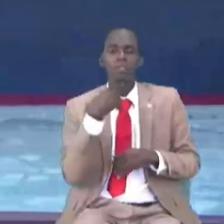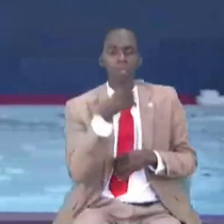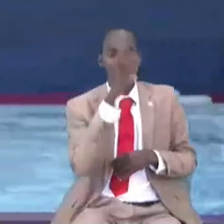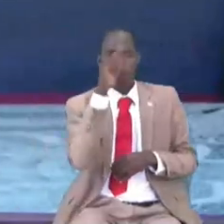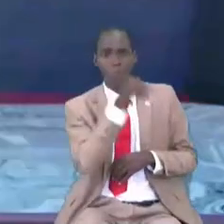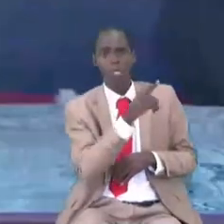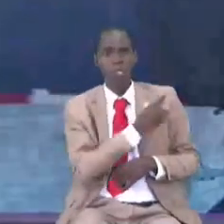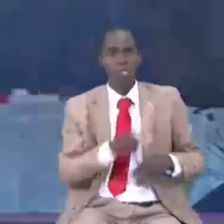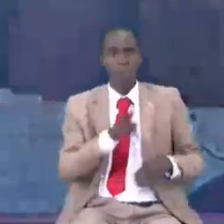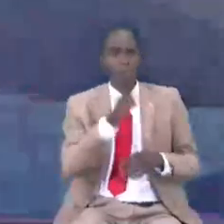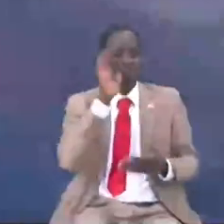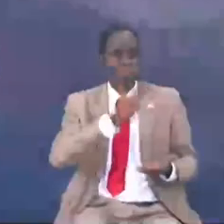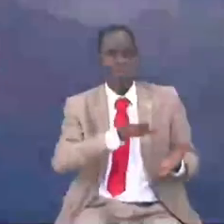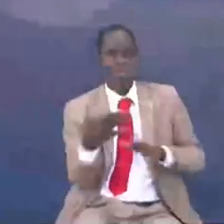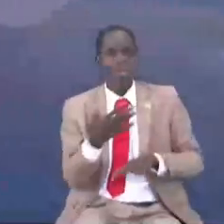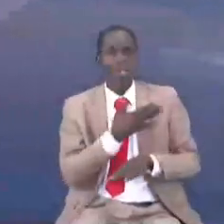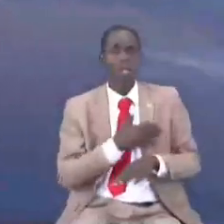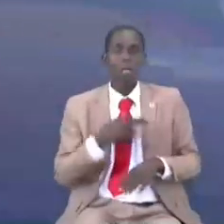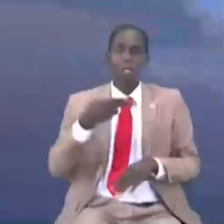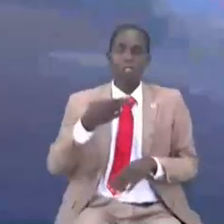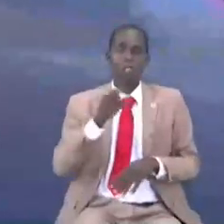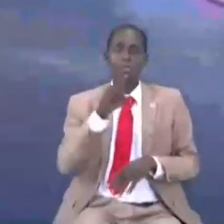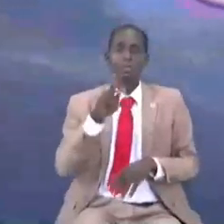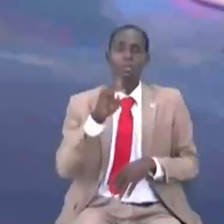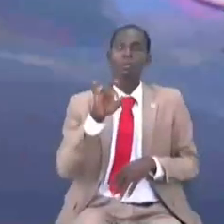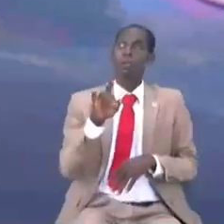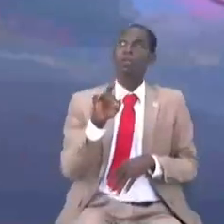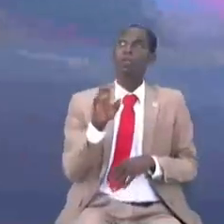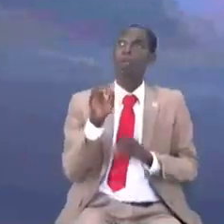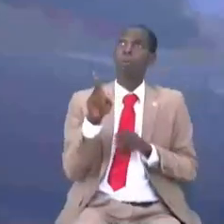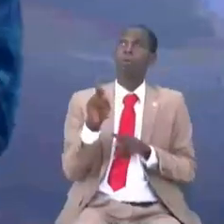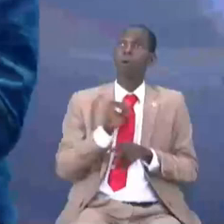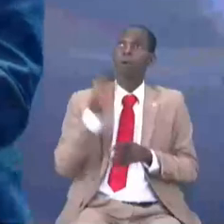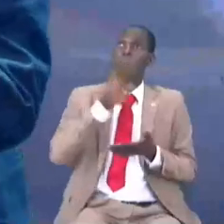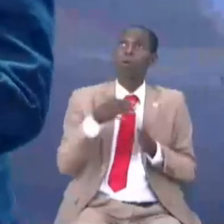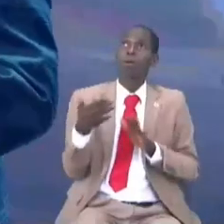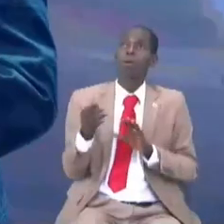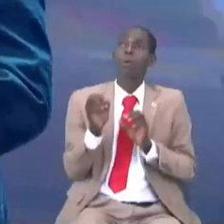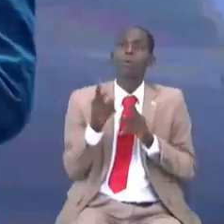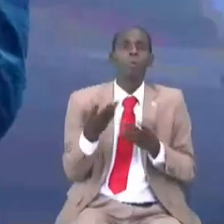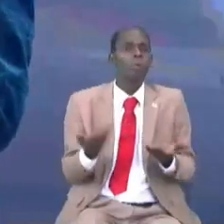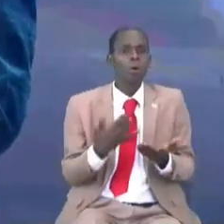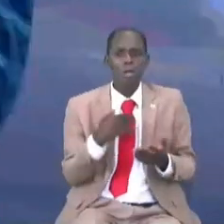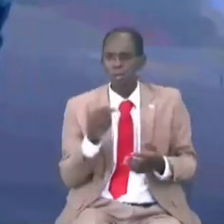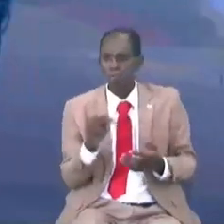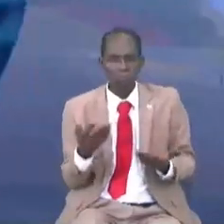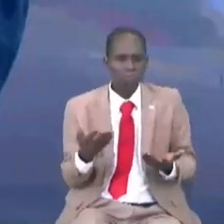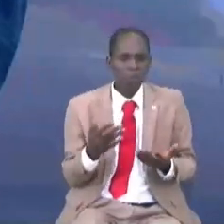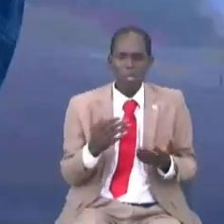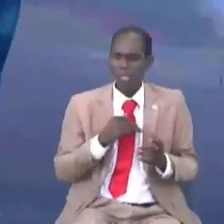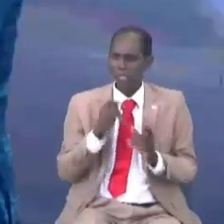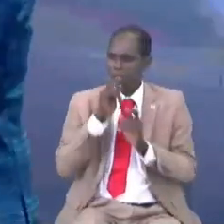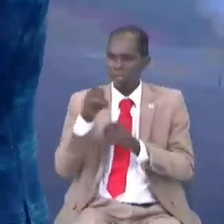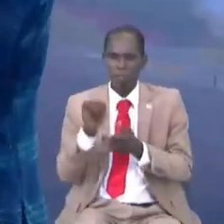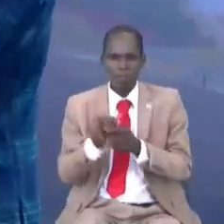d'accord, c'est bon, je vais mourir maintenant. Qu'est-ce que je dois donner à tel homme? Qu'est-ce que je dois donner à cette femme? Je dois donner à cette tribu? Il a dit, non